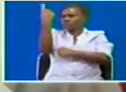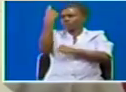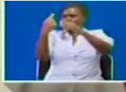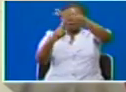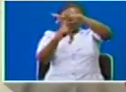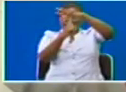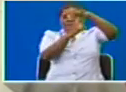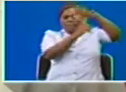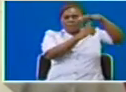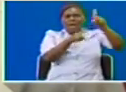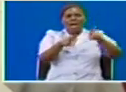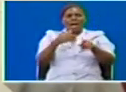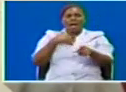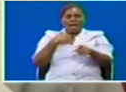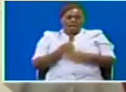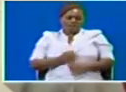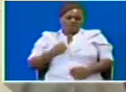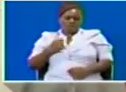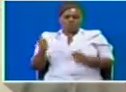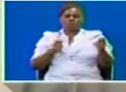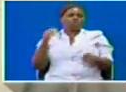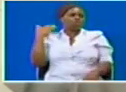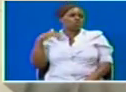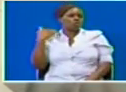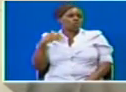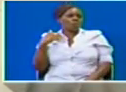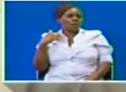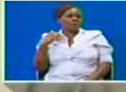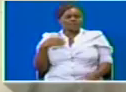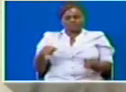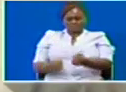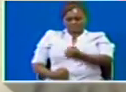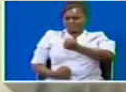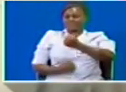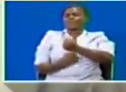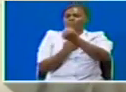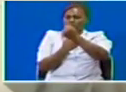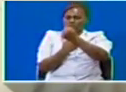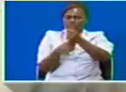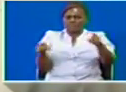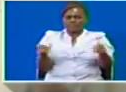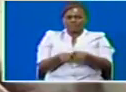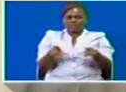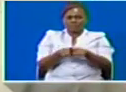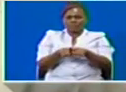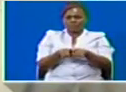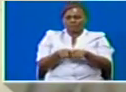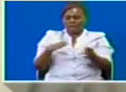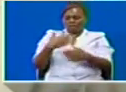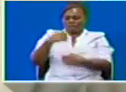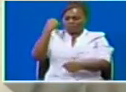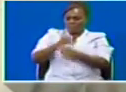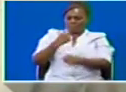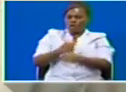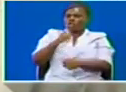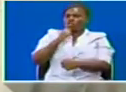ile silaha ambazo sitakabiliana na wao wachangili. Kwa hivyo tuko pamoja na yeye, na tungependa bahata ya hii operation yote, sio